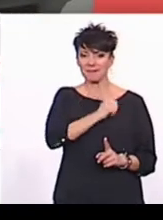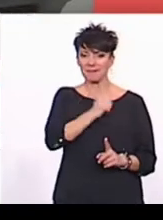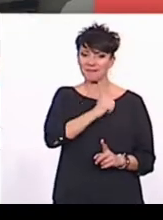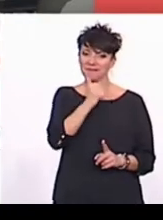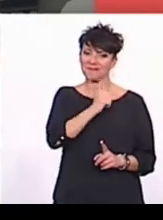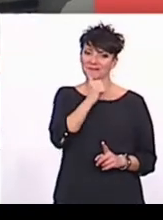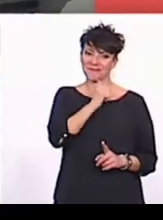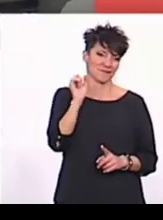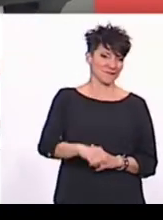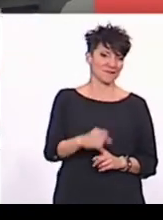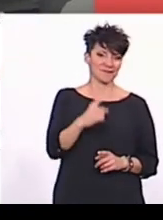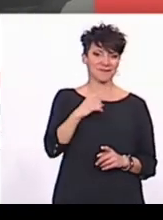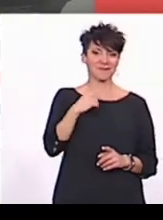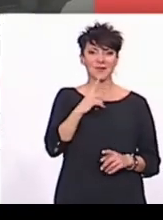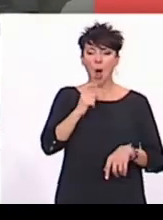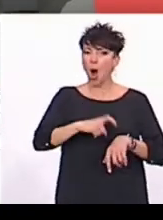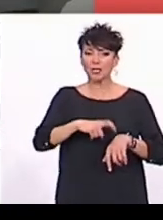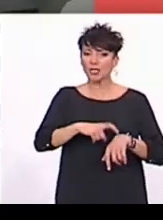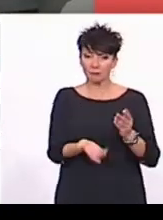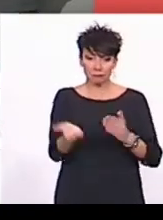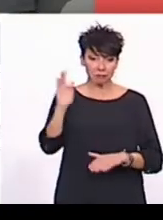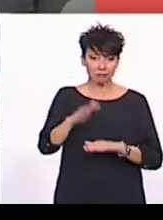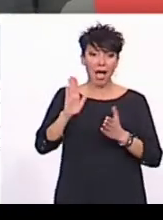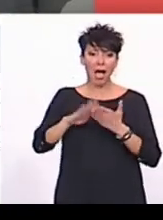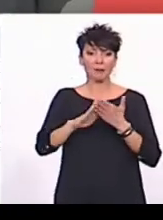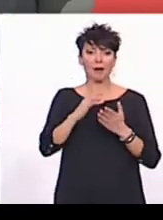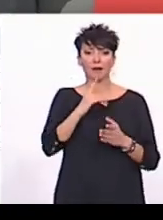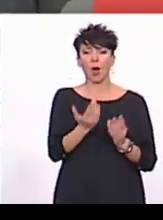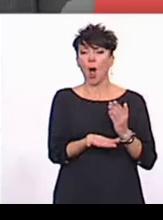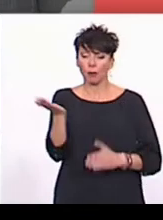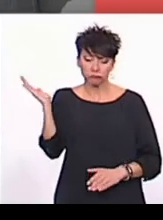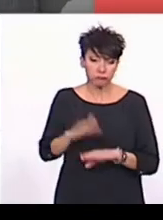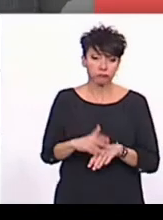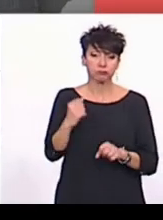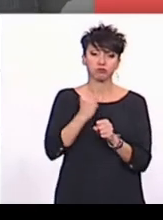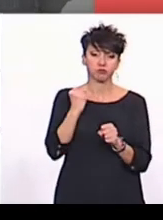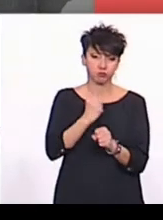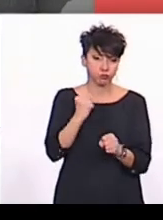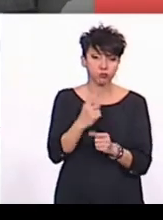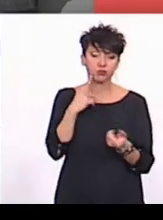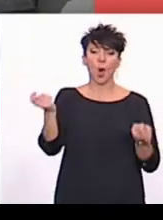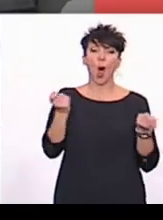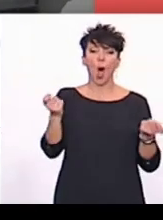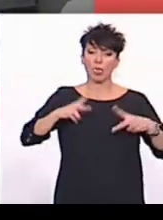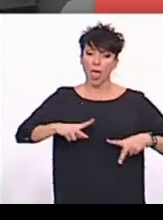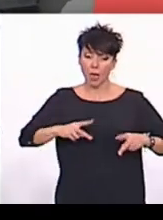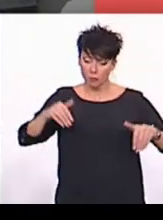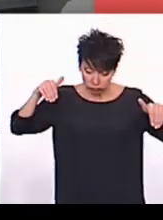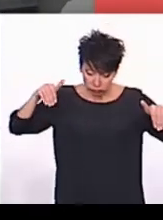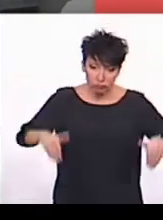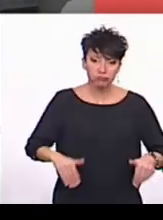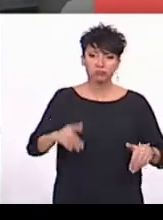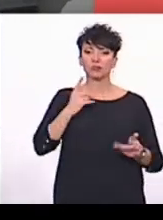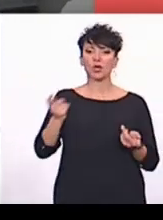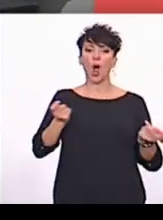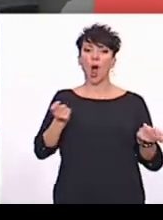σύνεση. Δηλαδή. Ωράρια, επαφές. Κανονικά την εργασία μας, κανονικά τις οδηγίες του Υπουργείου, κανονικά τις